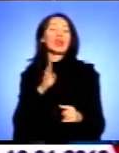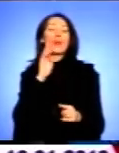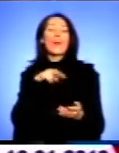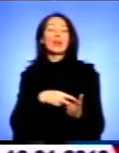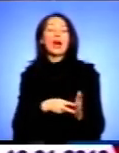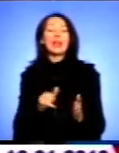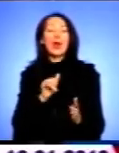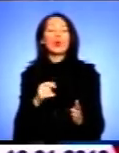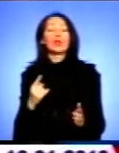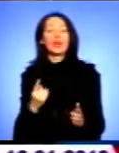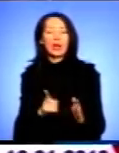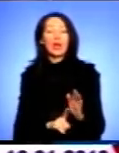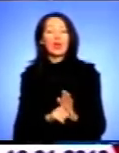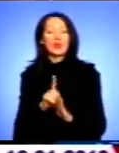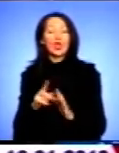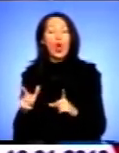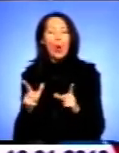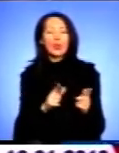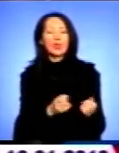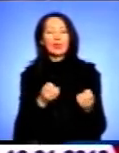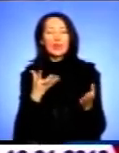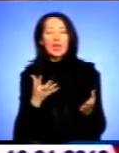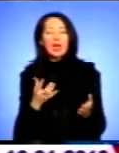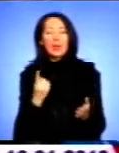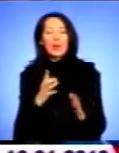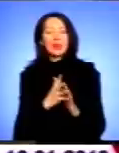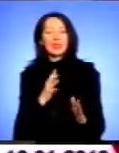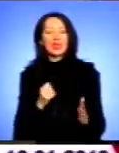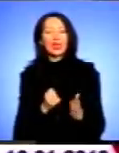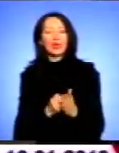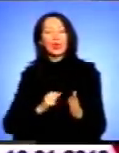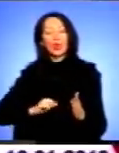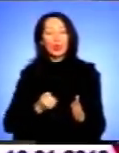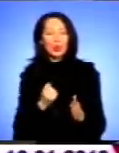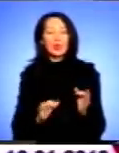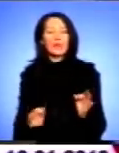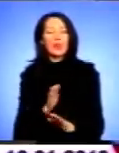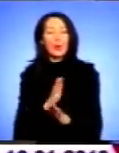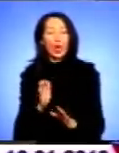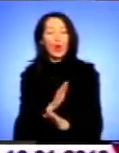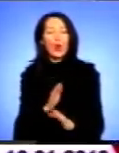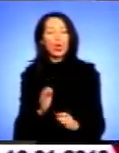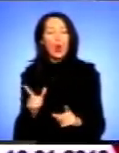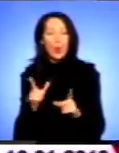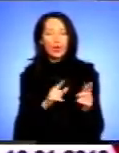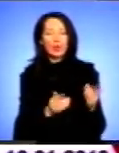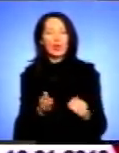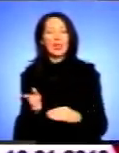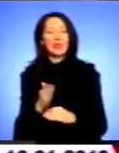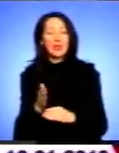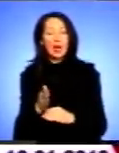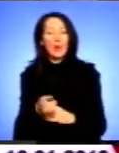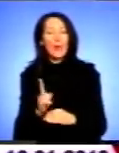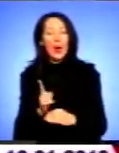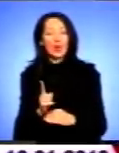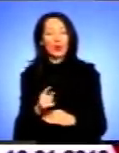перше поїдете? Ну, звичайно, перша очередь до друзів. На природу поїдемо. О, навіть на рибалку з собою візьму.